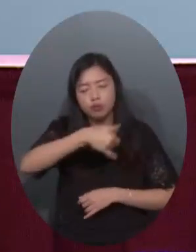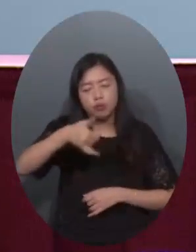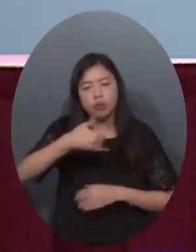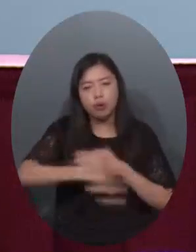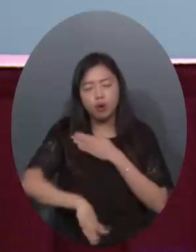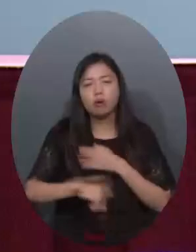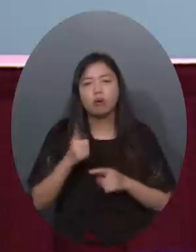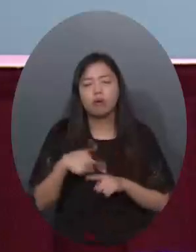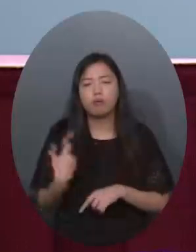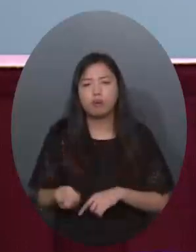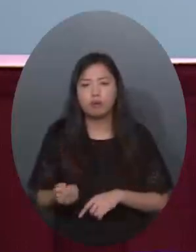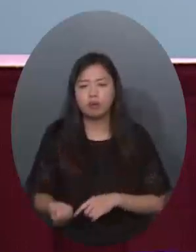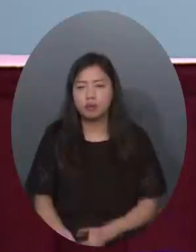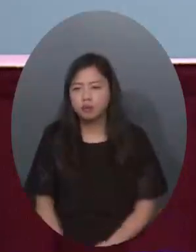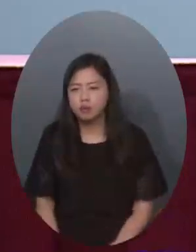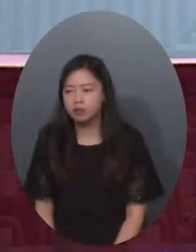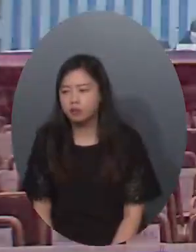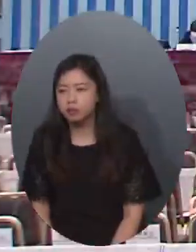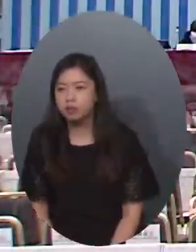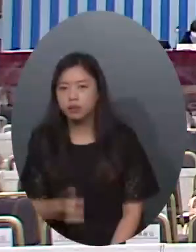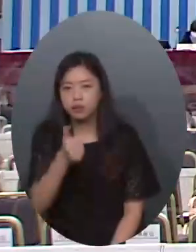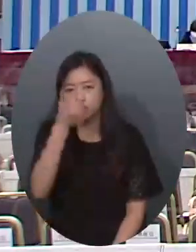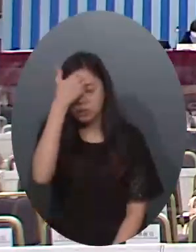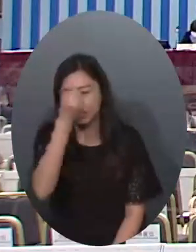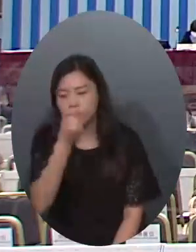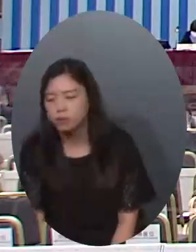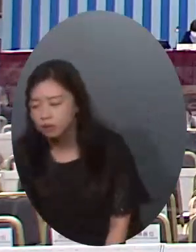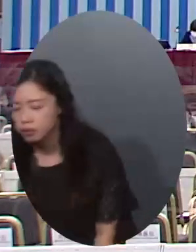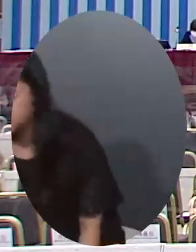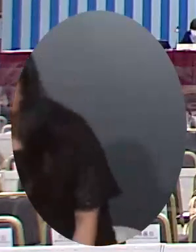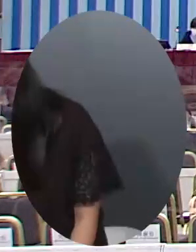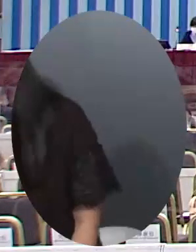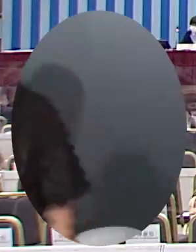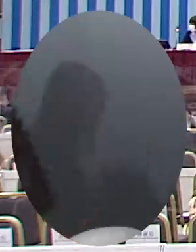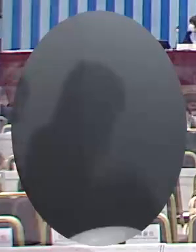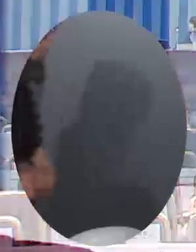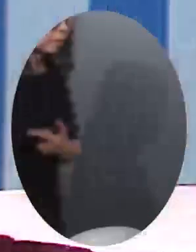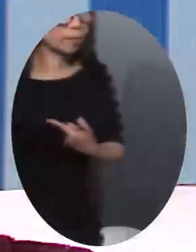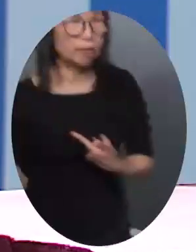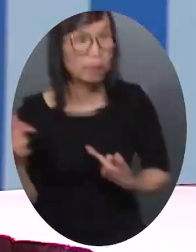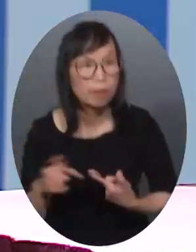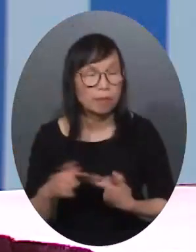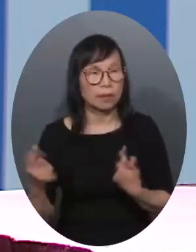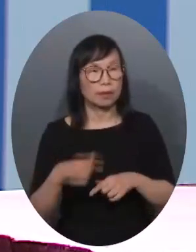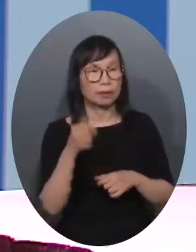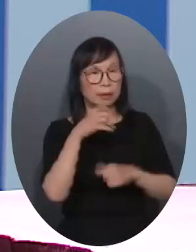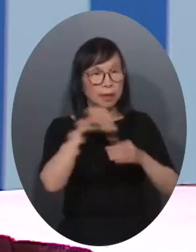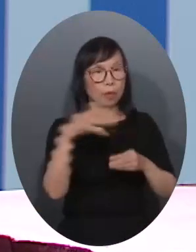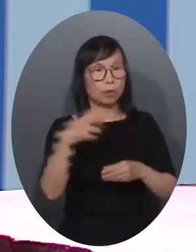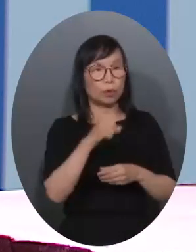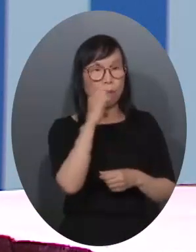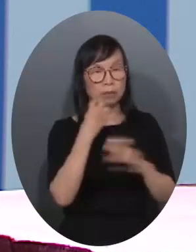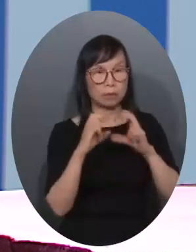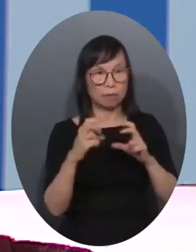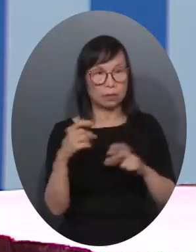便。謝謝。 謝謝主席。跟住嗰條問題咧，係有關有股東對於港鐵公司係咪